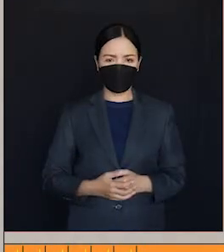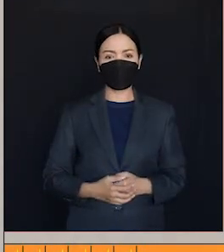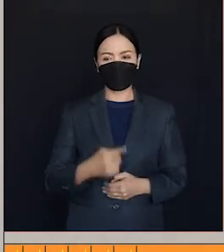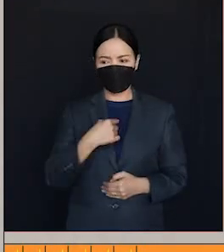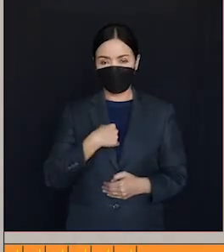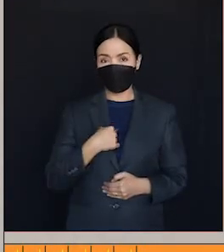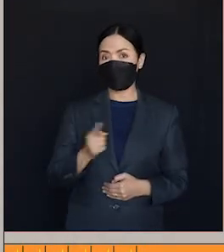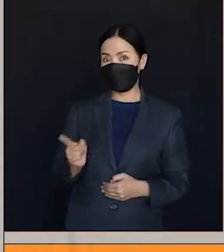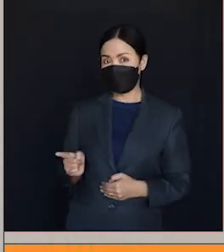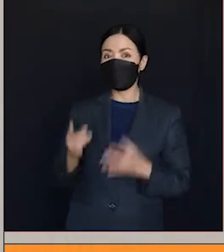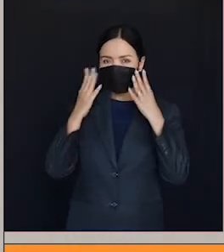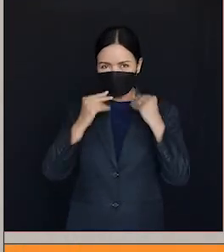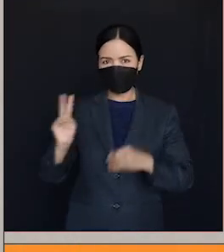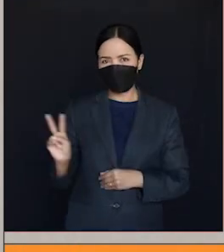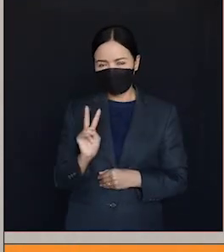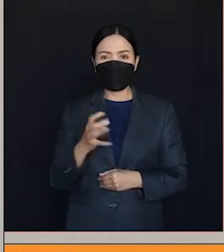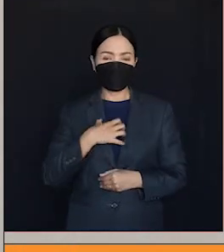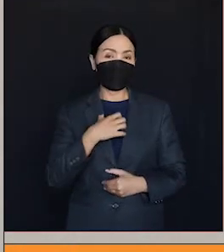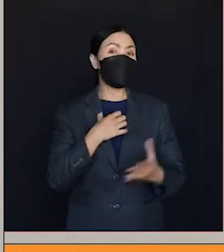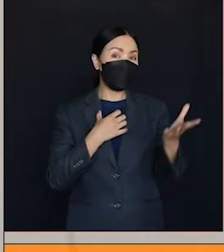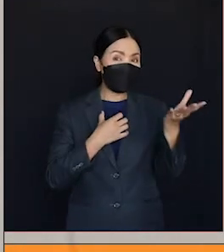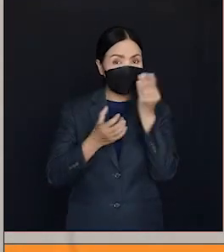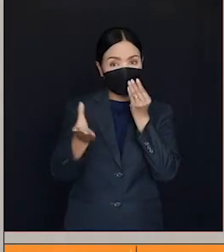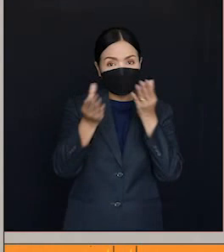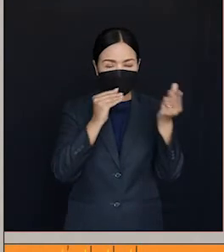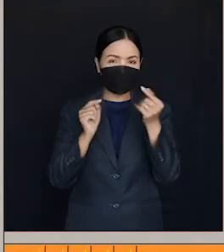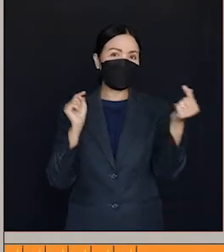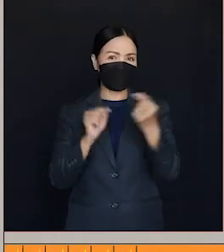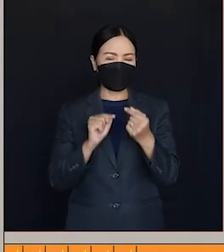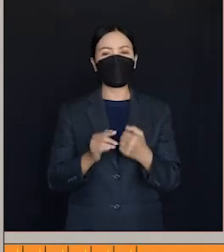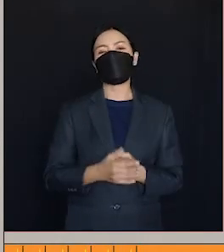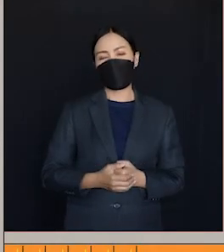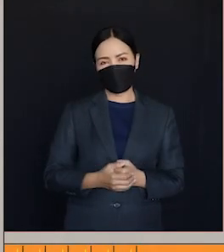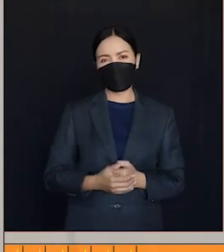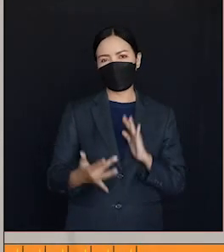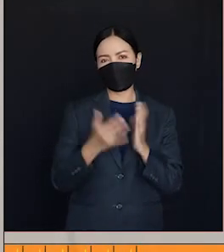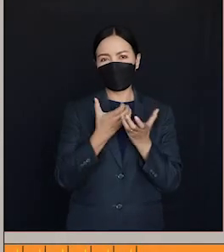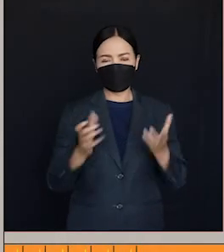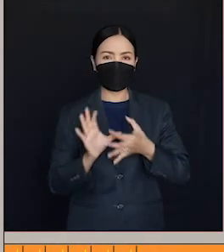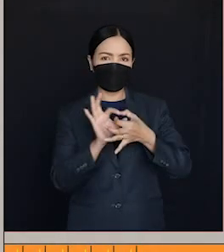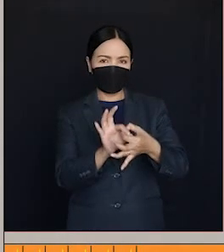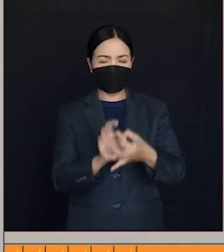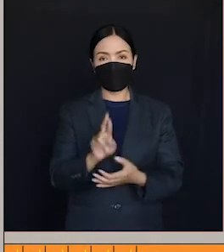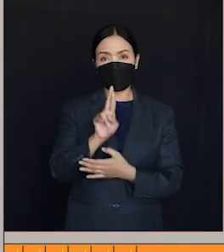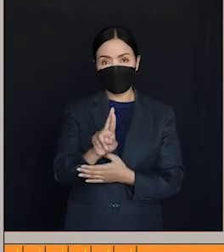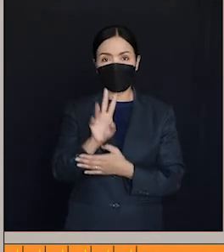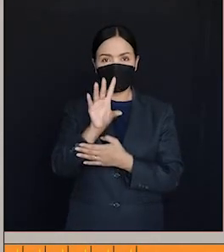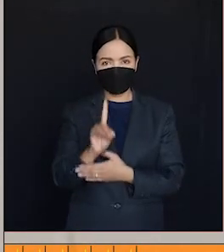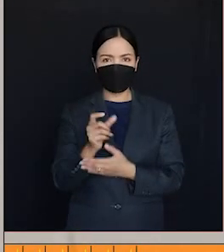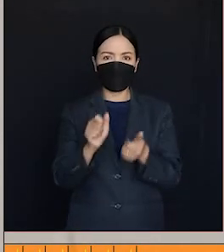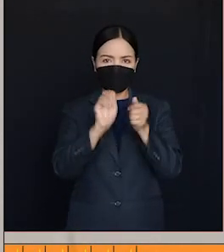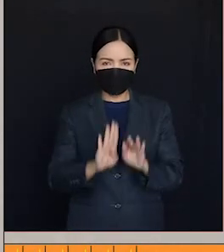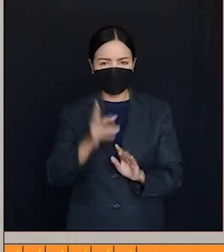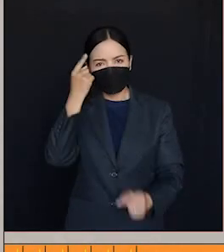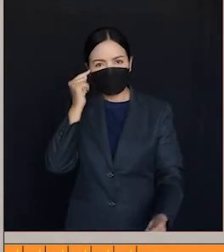งแหม่มและทอฟฟี่เองเนี่ยอยากจะมาเรียนรู้เรื่องราวเกี่ยวกับนวัตกรรมสำหรับ Universal Design เป็นเรื่องของการออกแบบเพื่อ